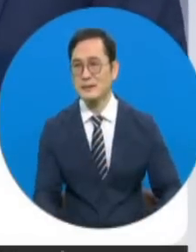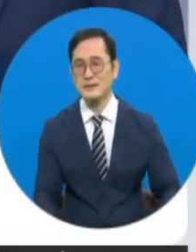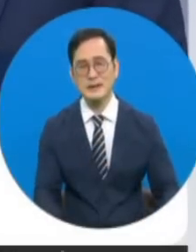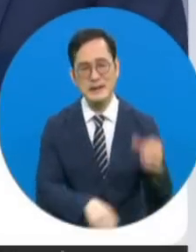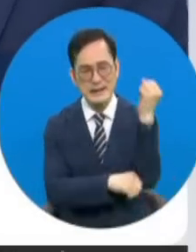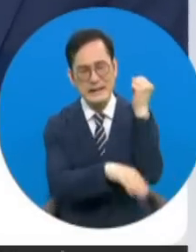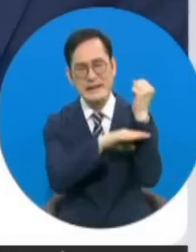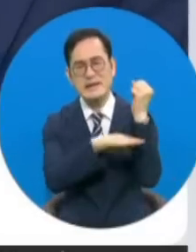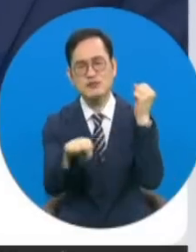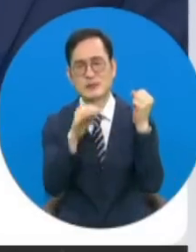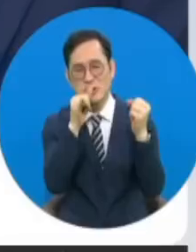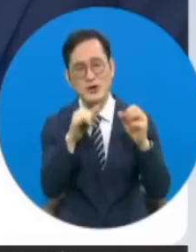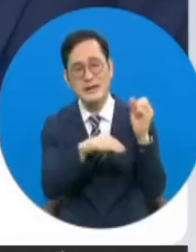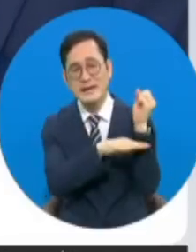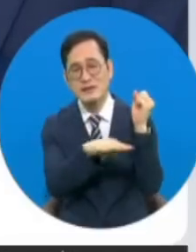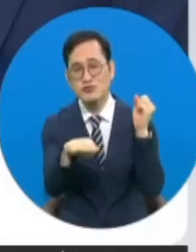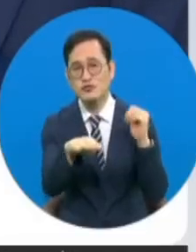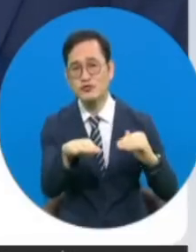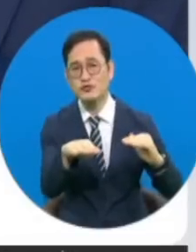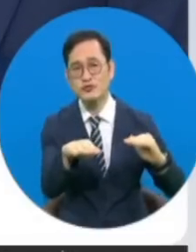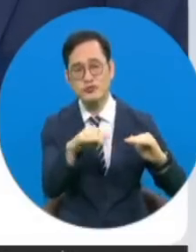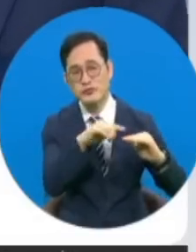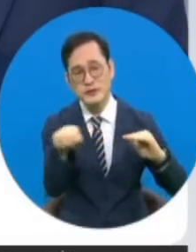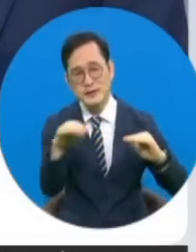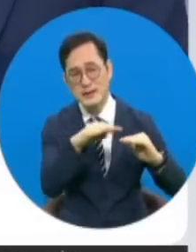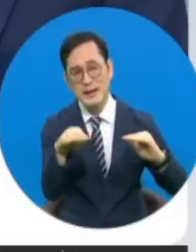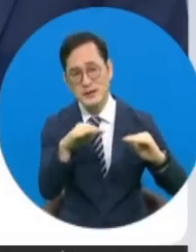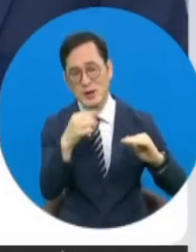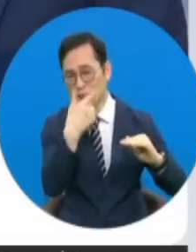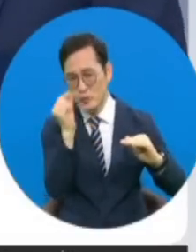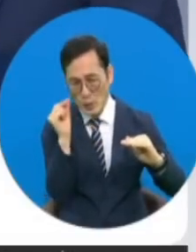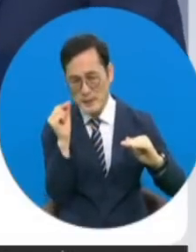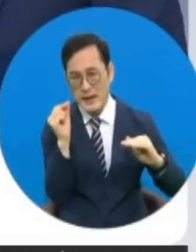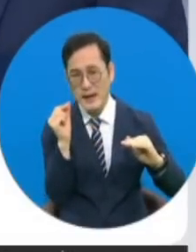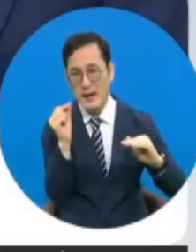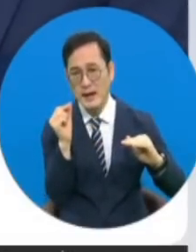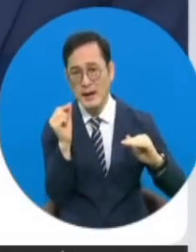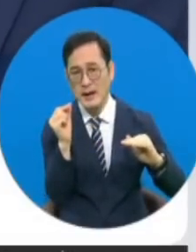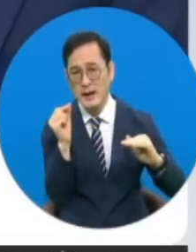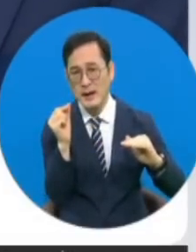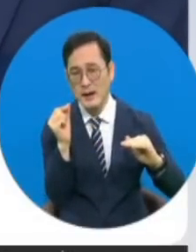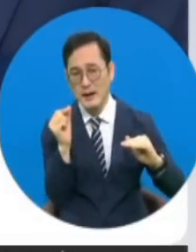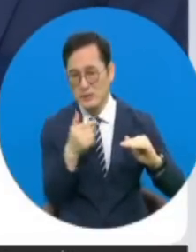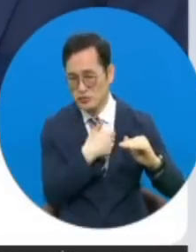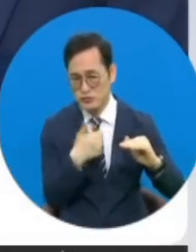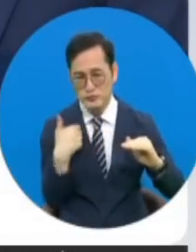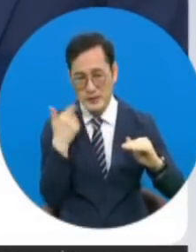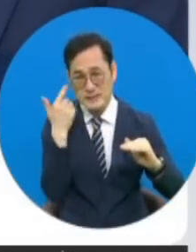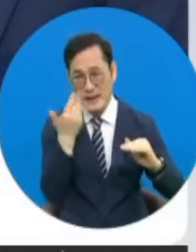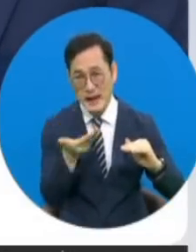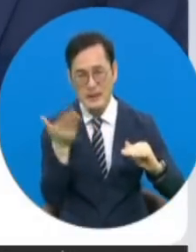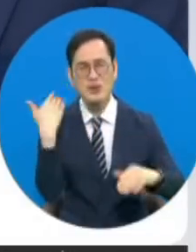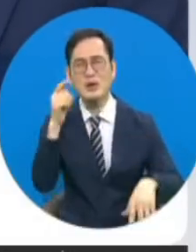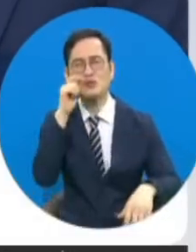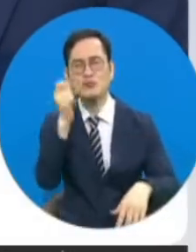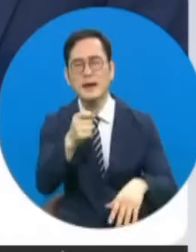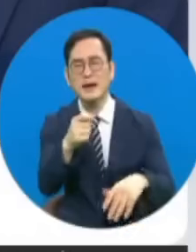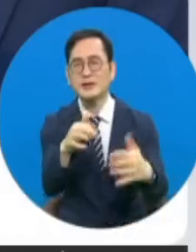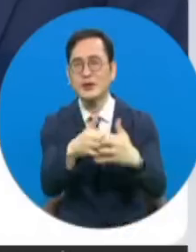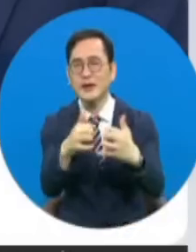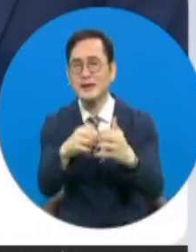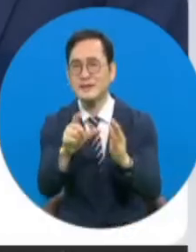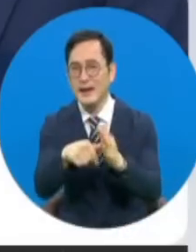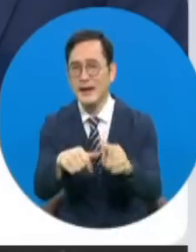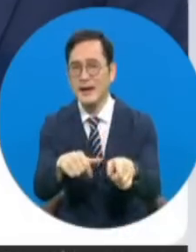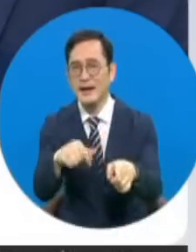기준이 있을 것이고 그 뒷줄에서 모자라느냐 아니면 충분하게 가지고 있느냐이 문제는 우리가 이미 우크라이나 전쟁에서 미국을 통해서